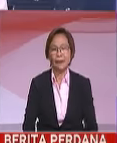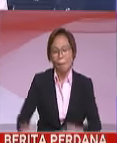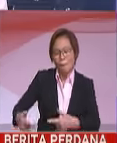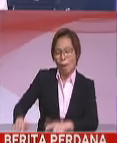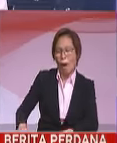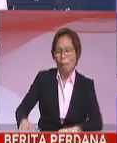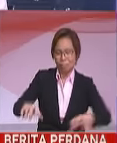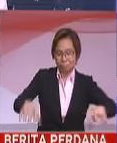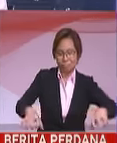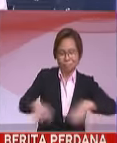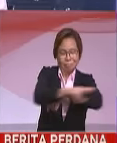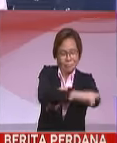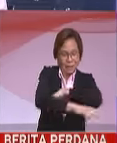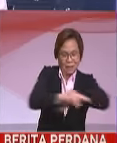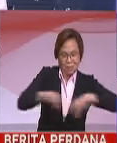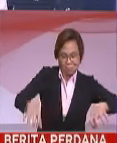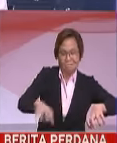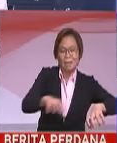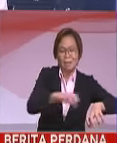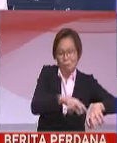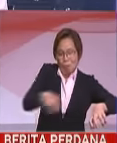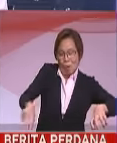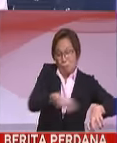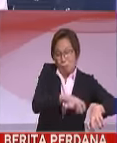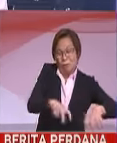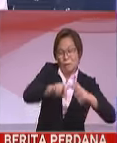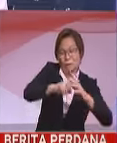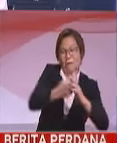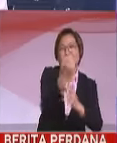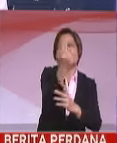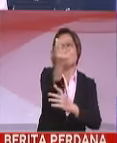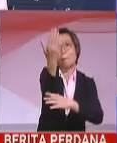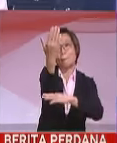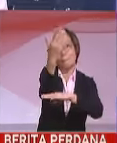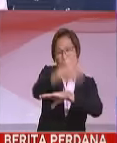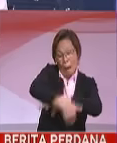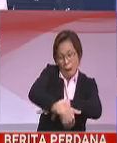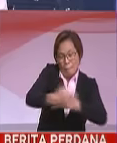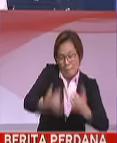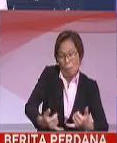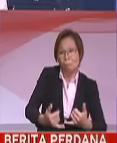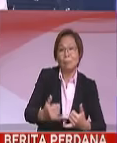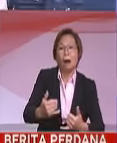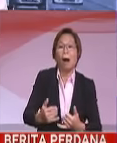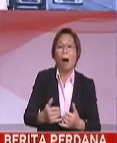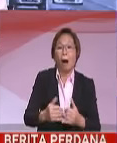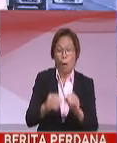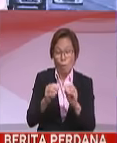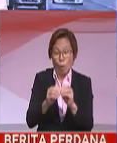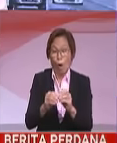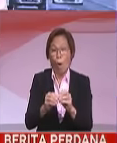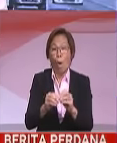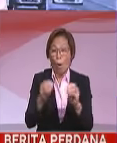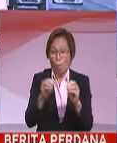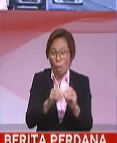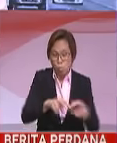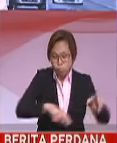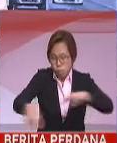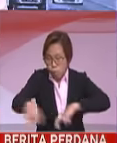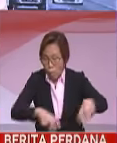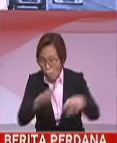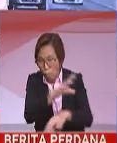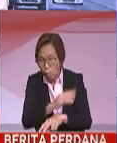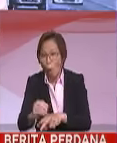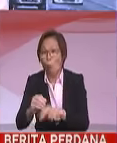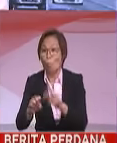Kebenaran rentas negeri dan daerah bermula selepas 12 tengah malam ini bukan sahaja akan mempertingkat mobiliti awam tetapi juga